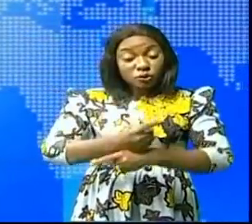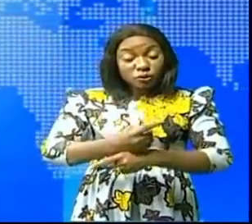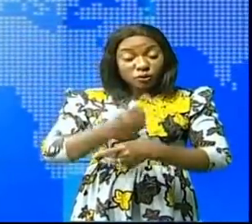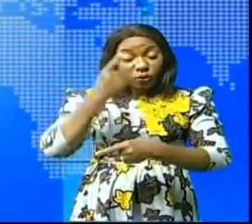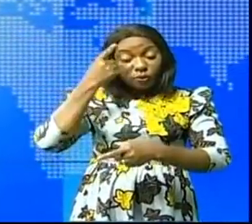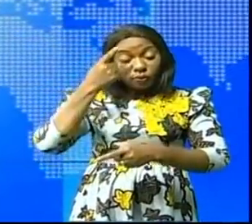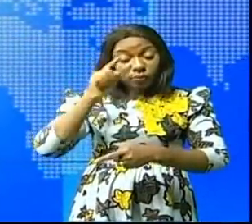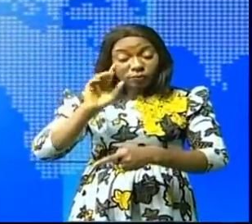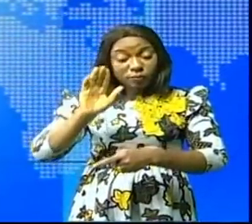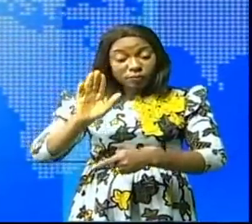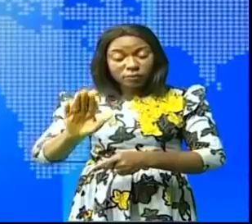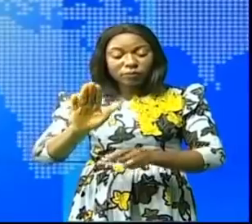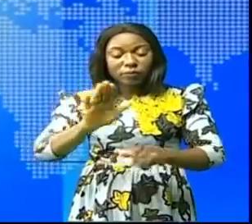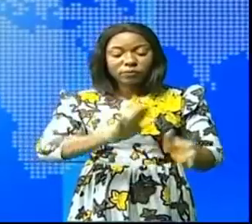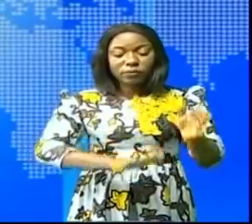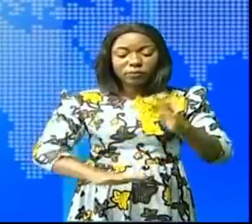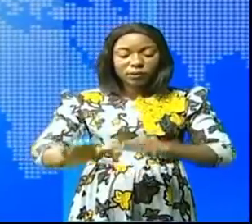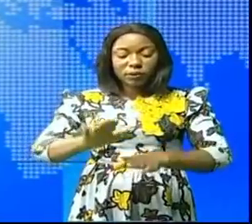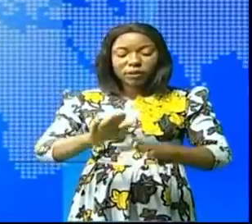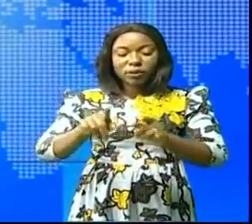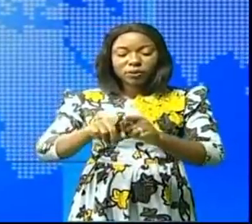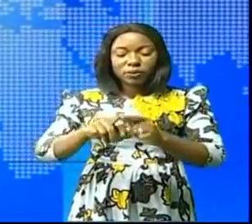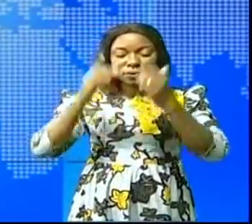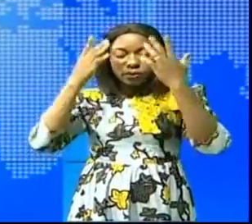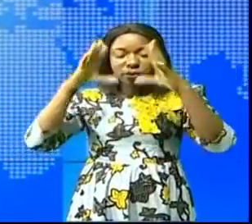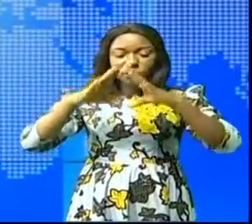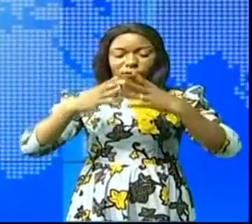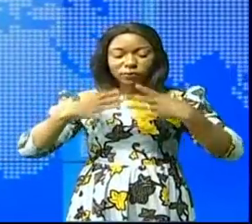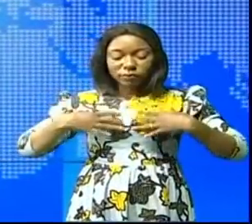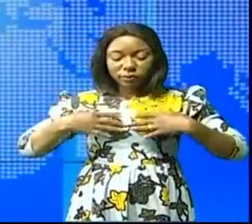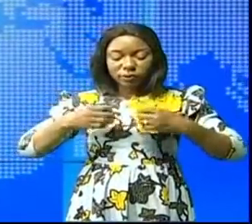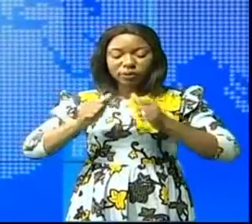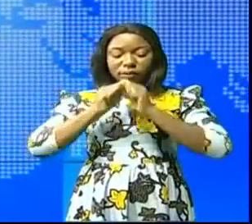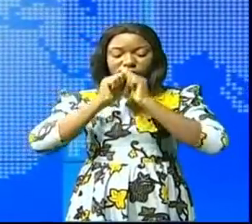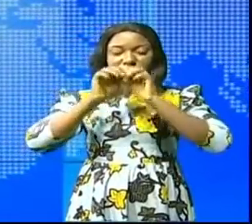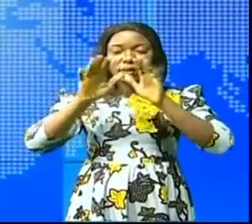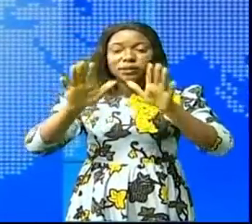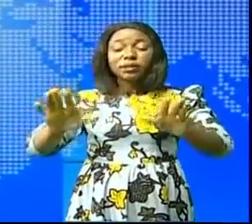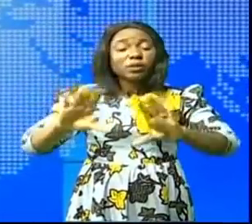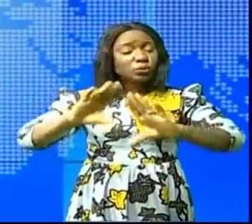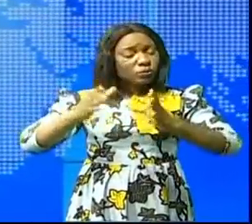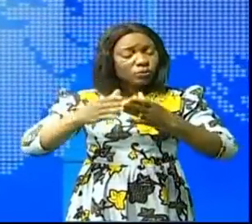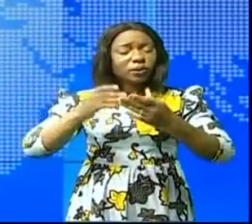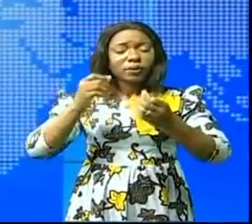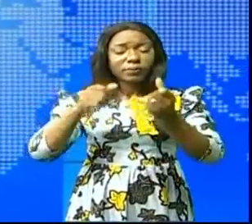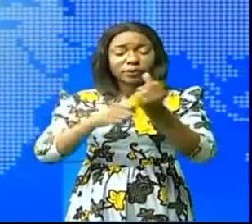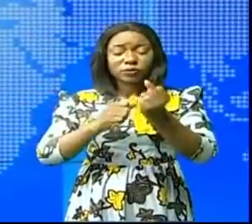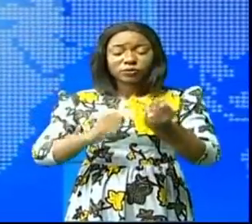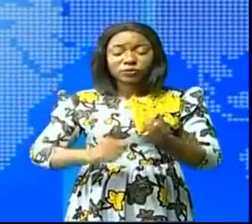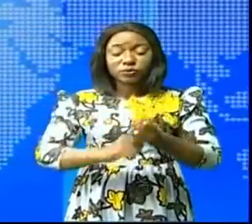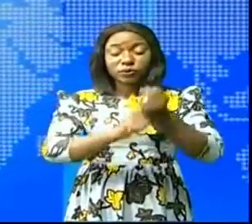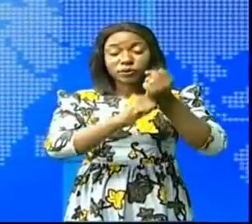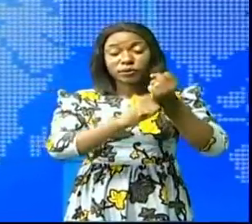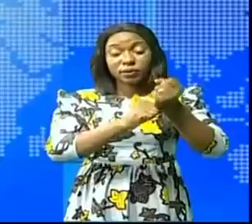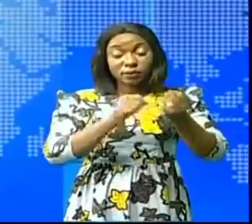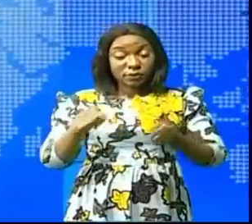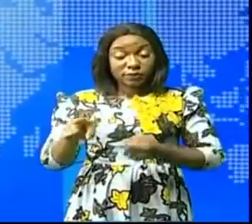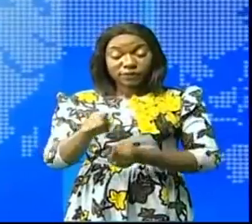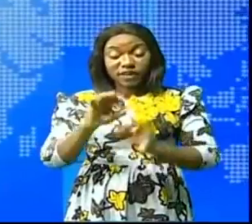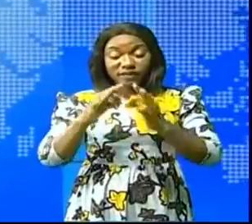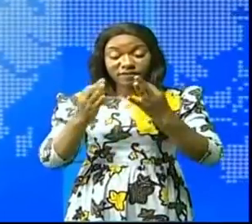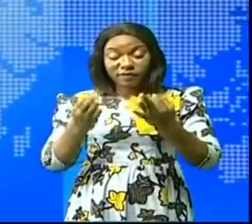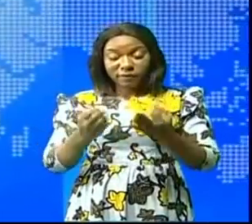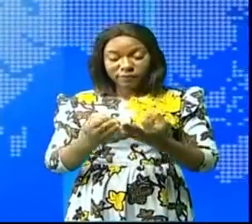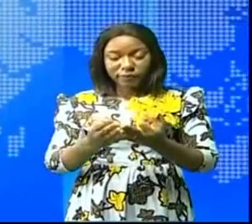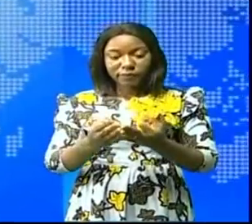dure épreuve. Elle implore le Seigneur Dieu Tout-Puissant pour qu'il daigne les bénir abondamment, le professeur Jean